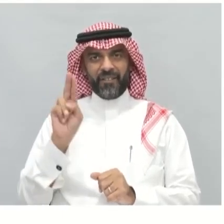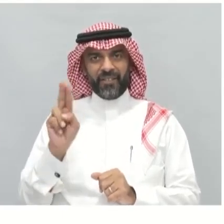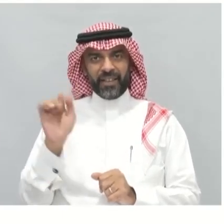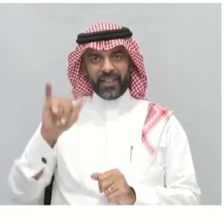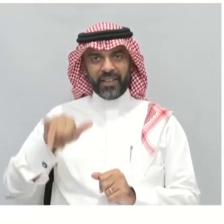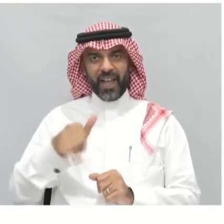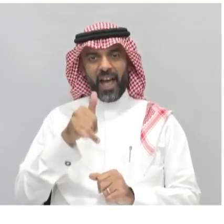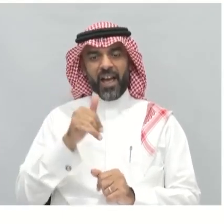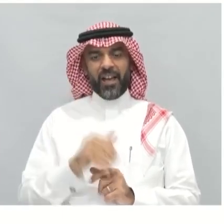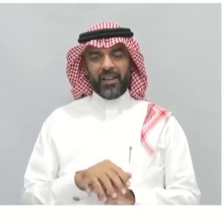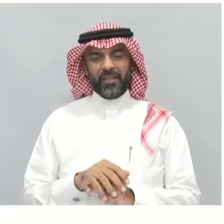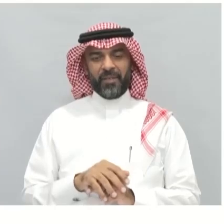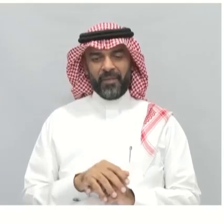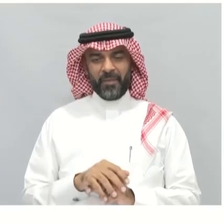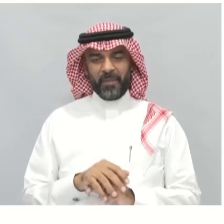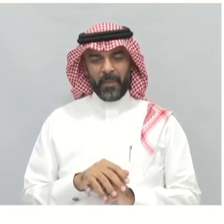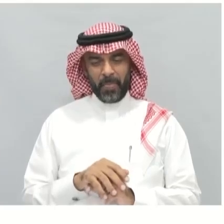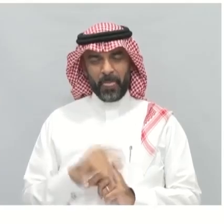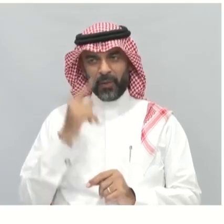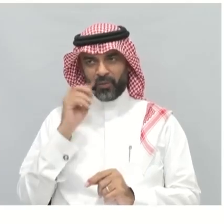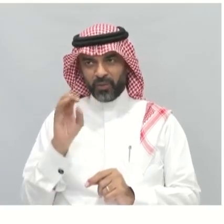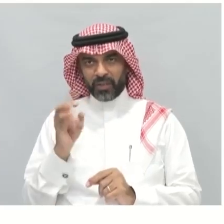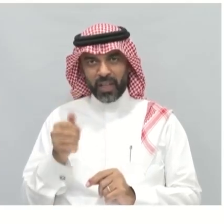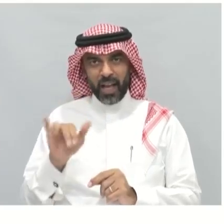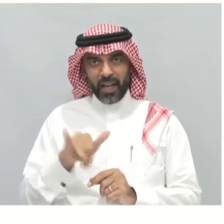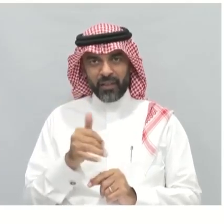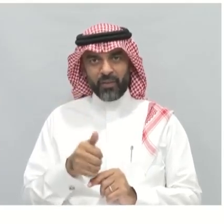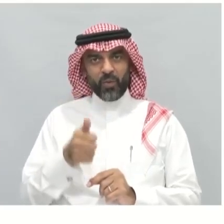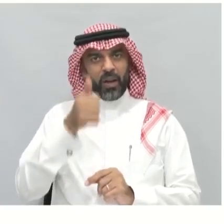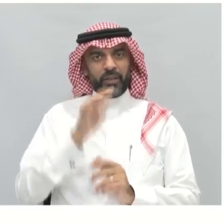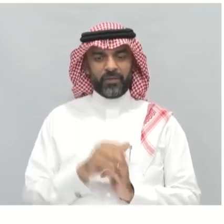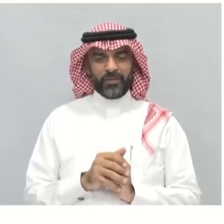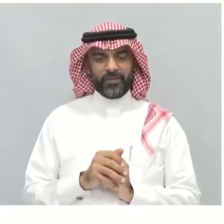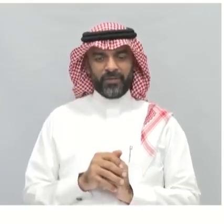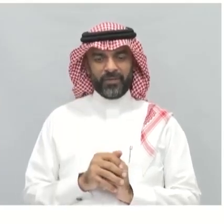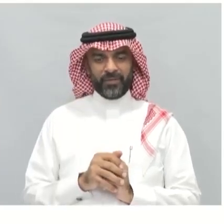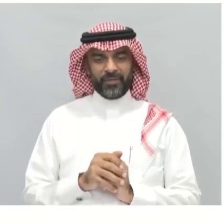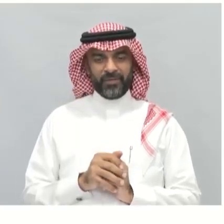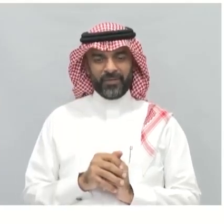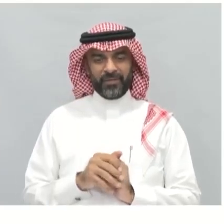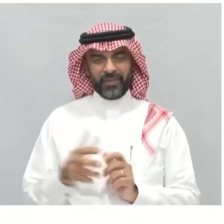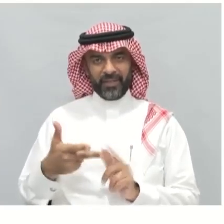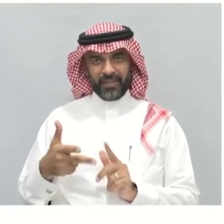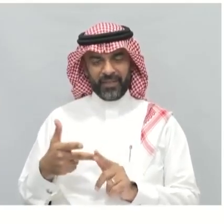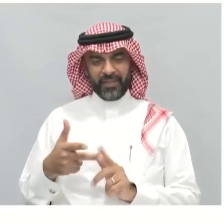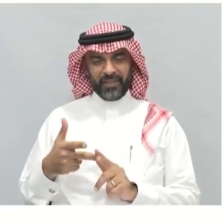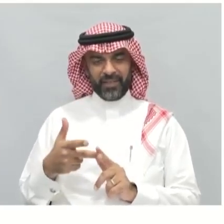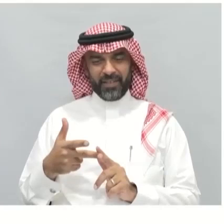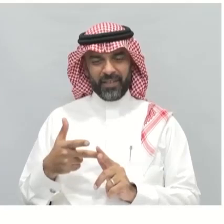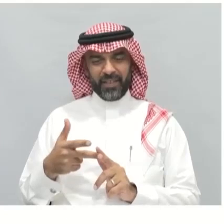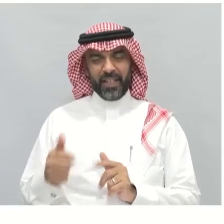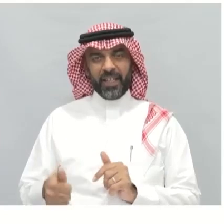استفتى الطالب شيخه راجع ما كتبته على ضوء هذه الجمله والجمله الثالثه